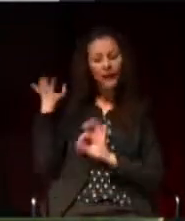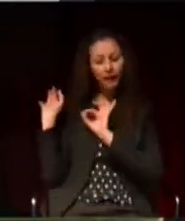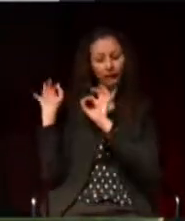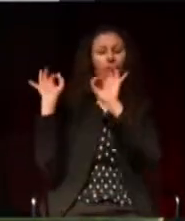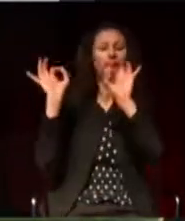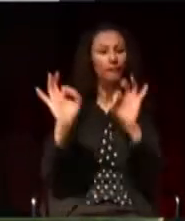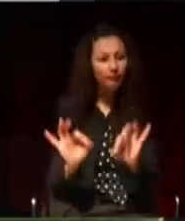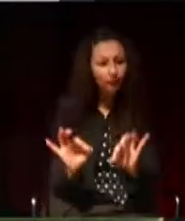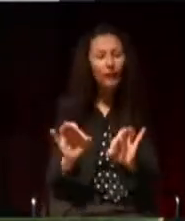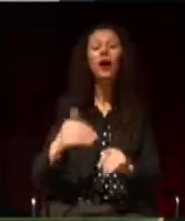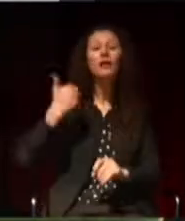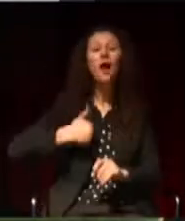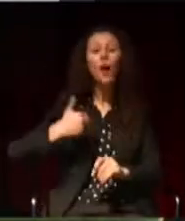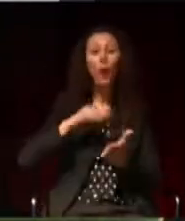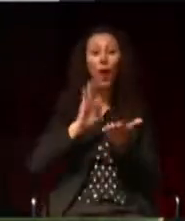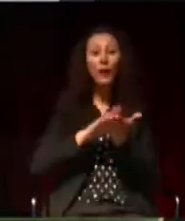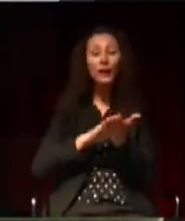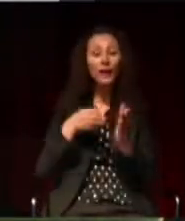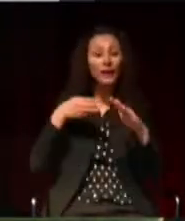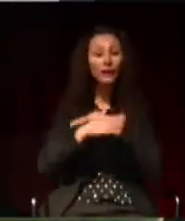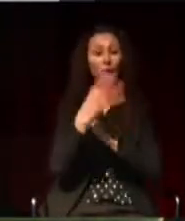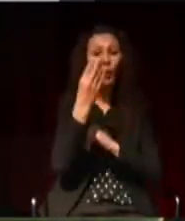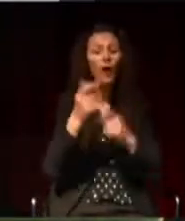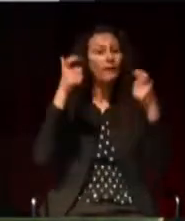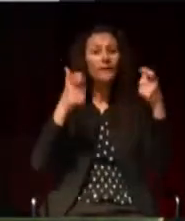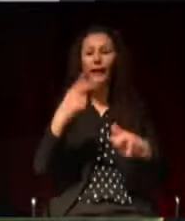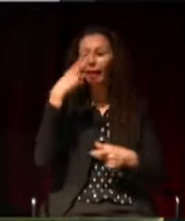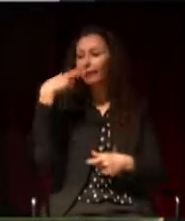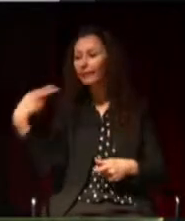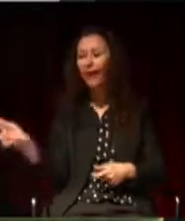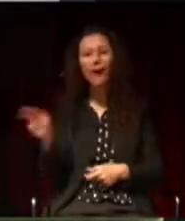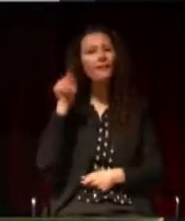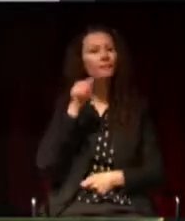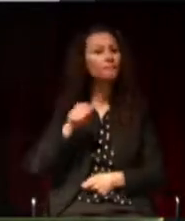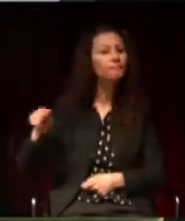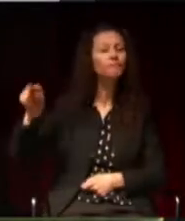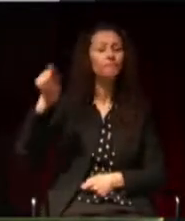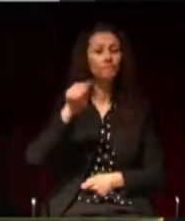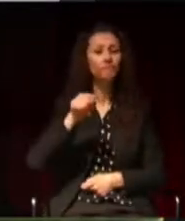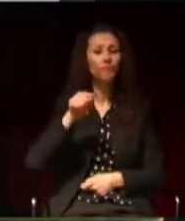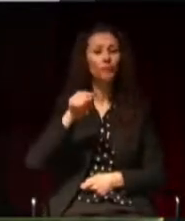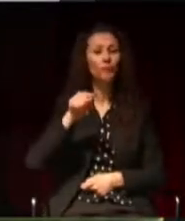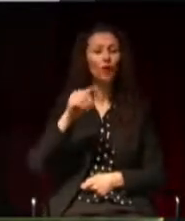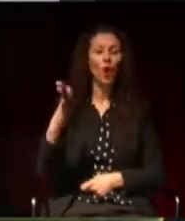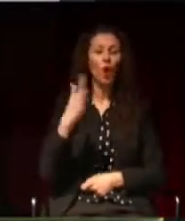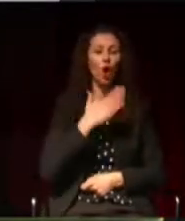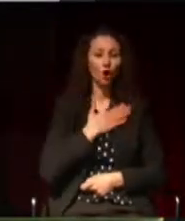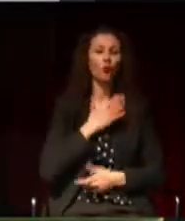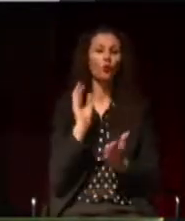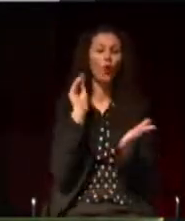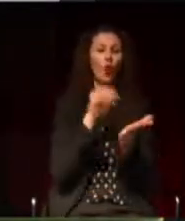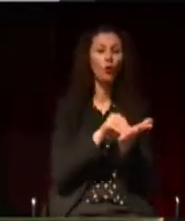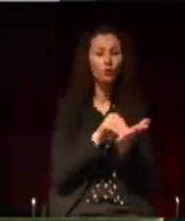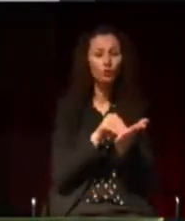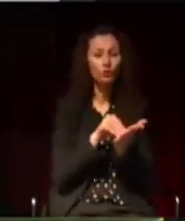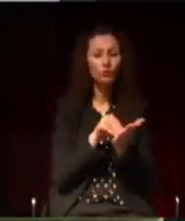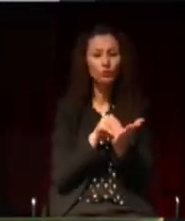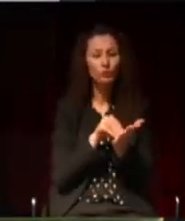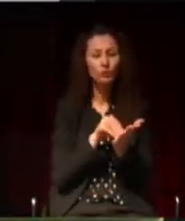gelen kamu eline geçmesi gereken yerleri terk etmesini ön hüküm olarak koyuyoruz.